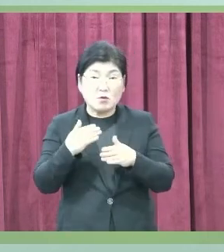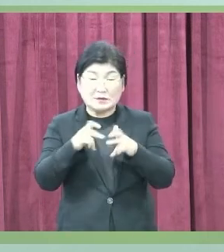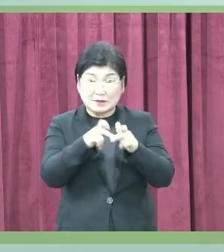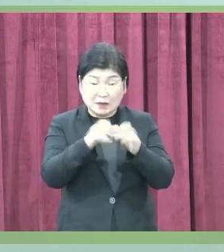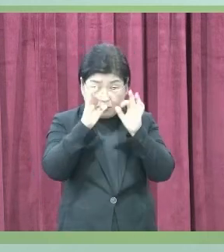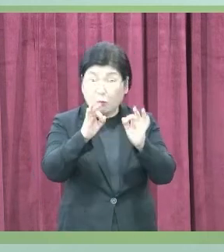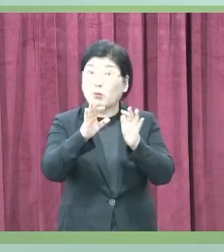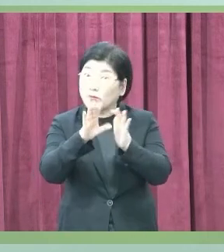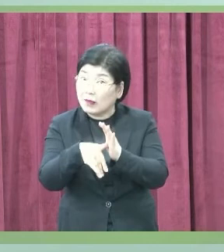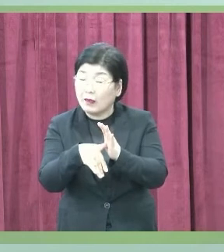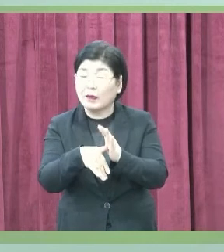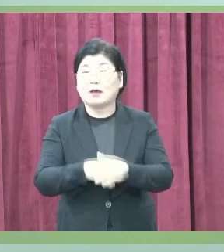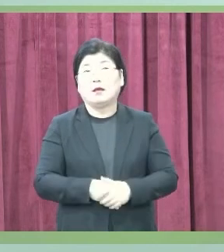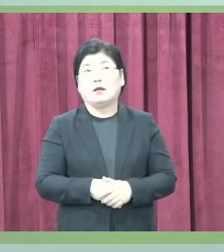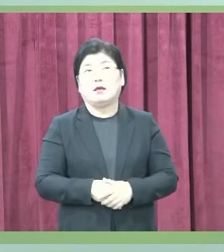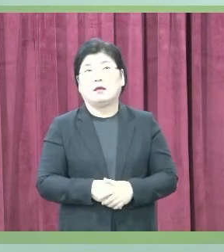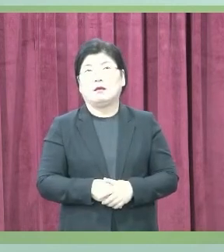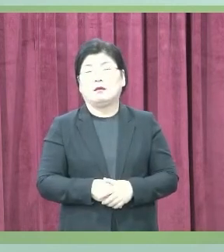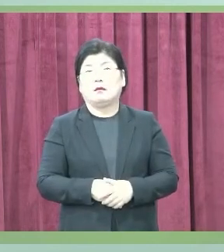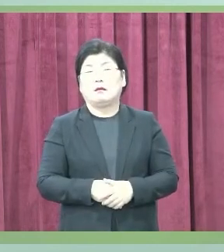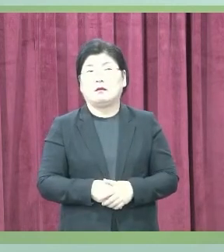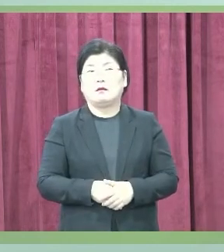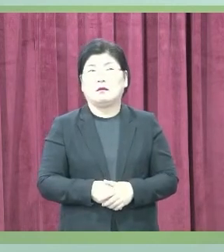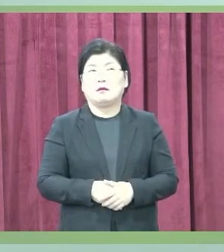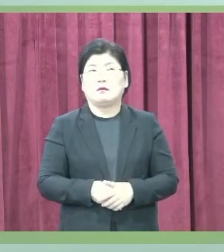표준화를 안 했을 때는 이제